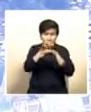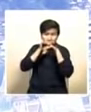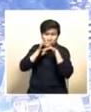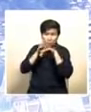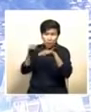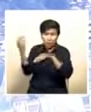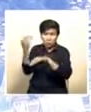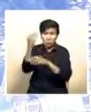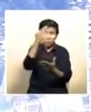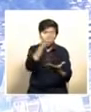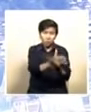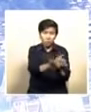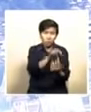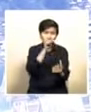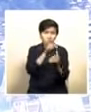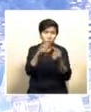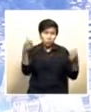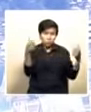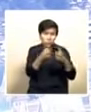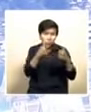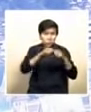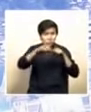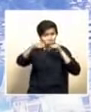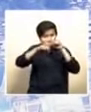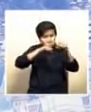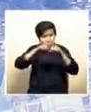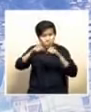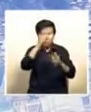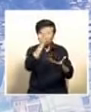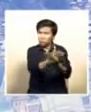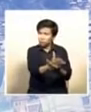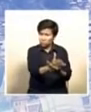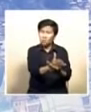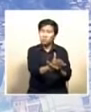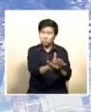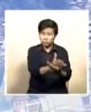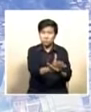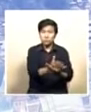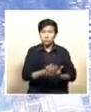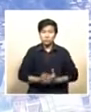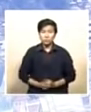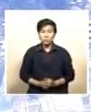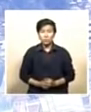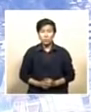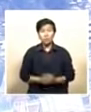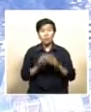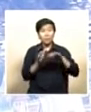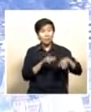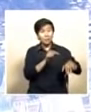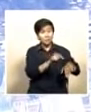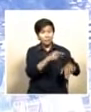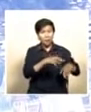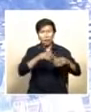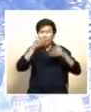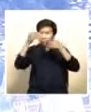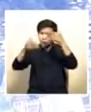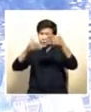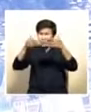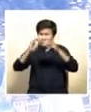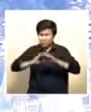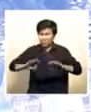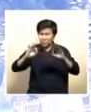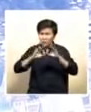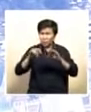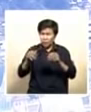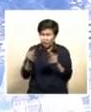จ็ตกันแล้วก็มีการรายงานมาว่าวินมอเตอร์ไซค์รับจ้างนั้นก็เ